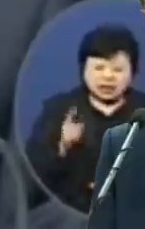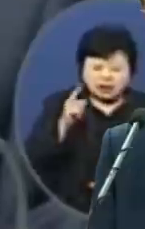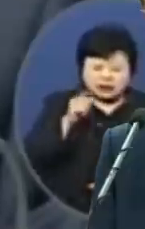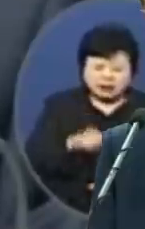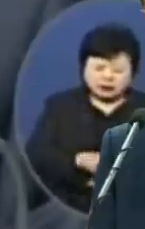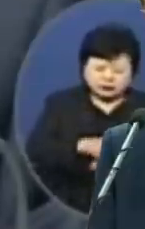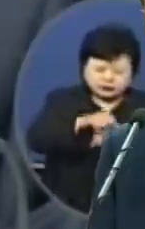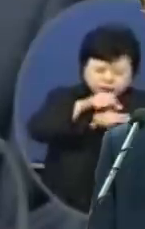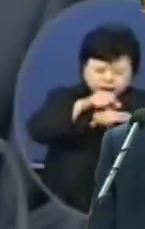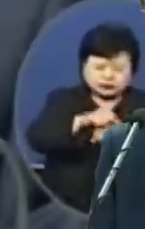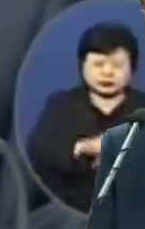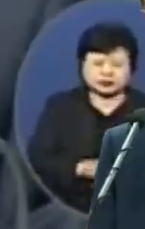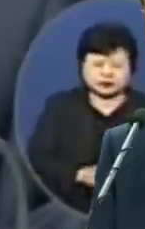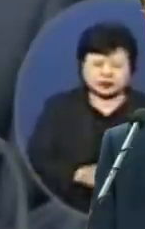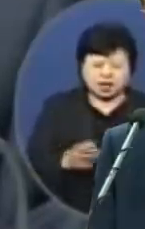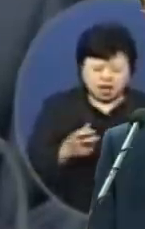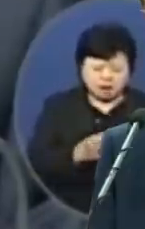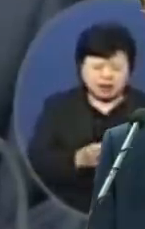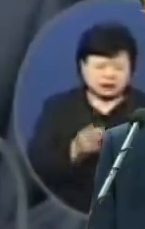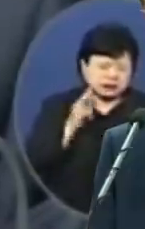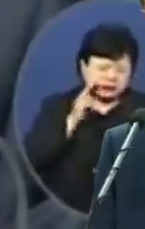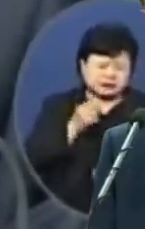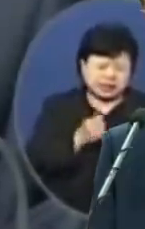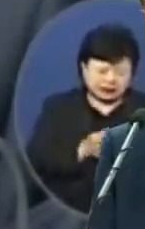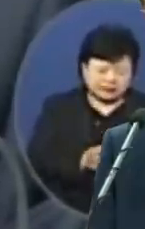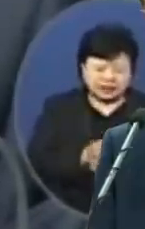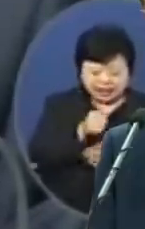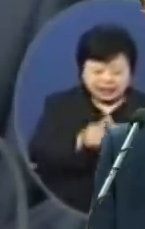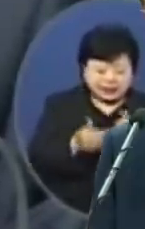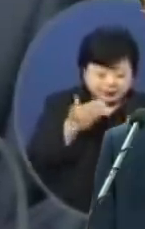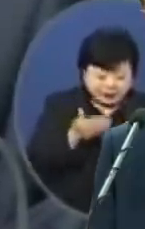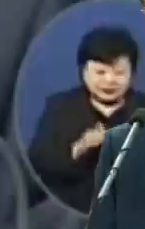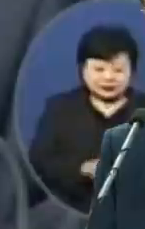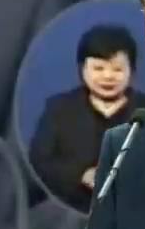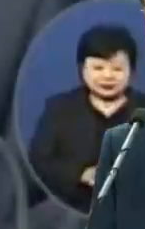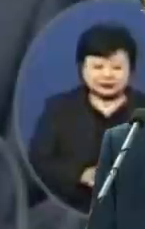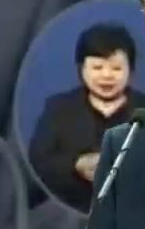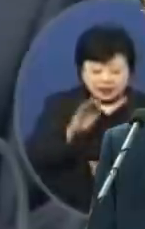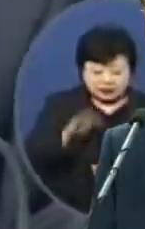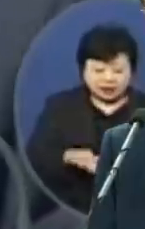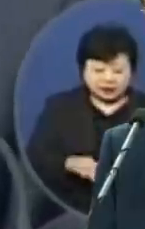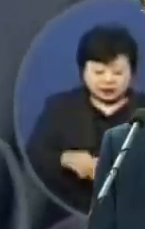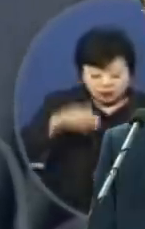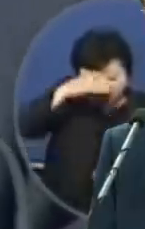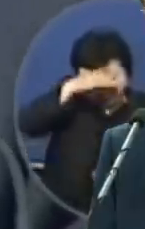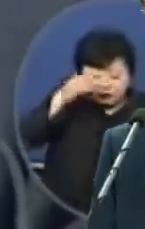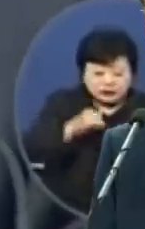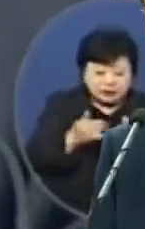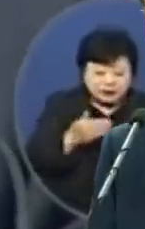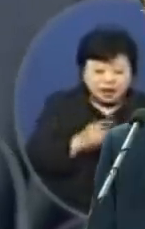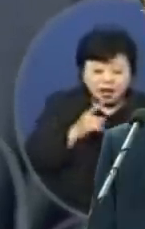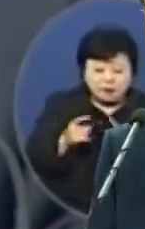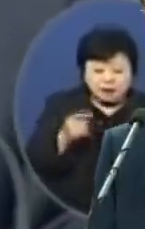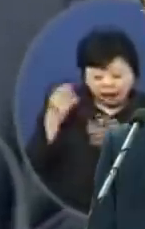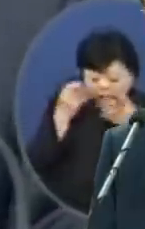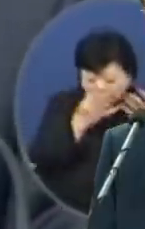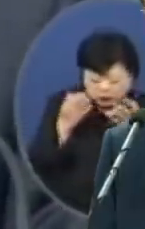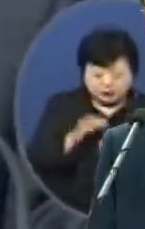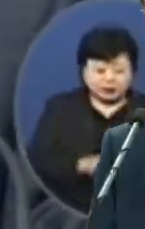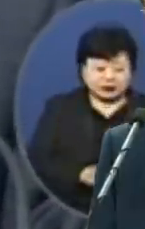말입니다. 반역이 점점 깊어집니다. 그래서 하나님께서 내려와서 직접 보시고 사람들에게 은혜를